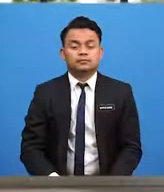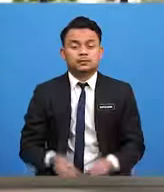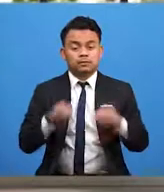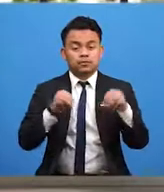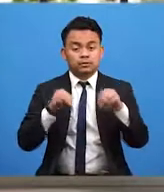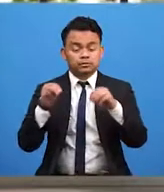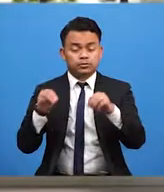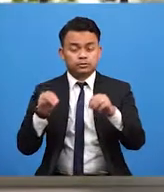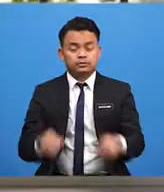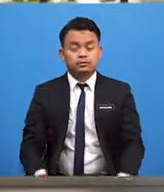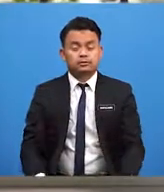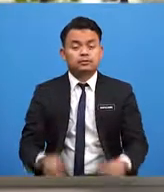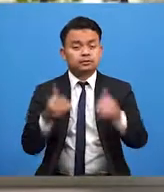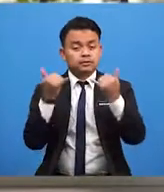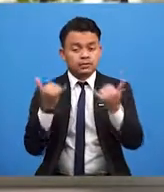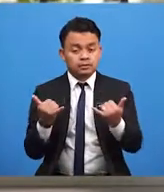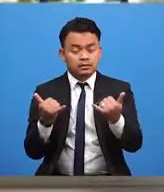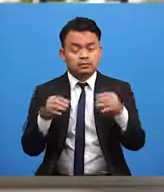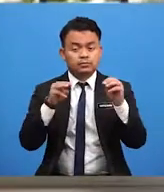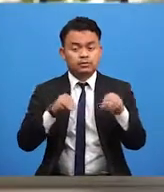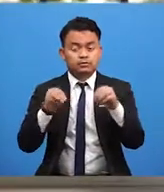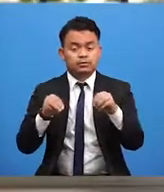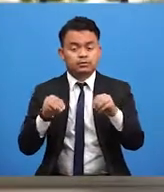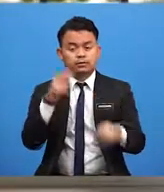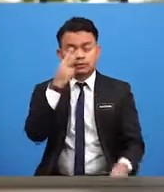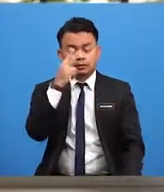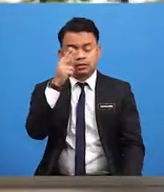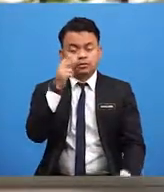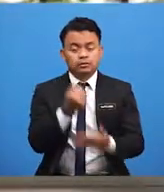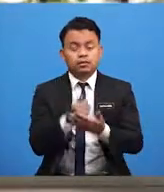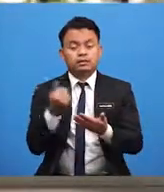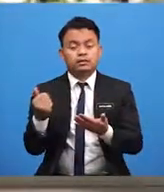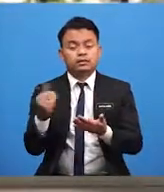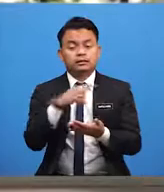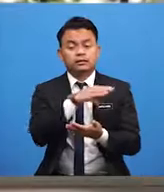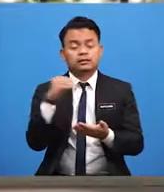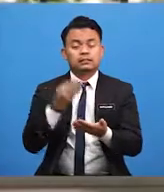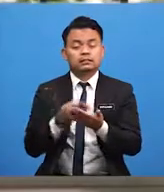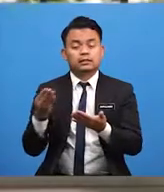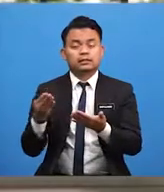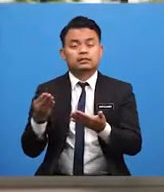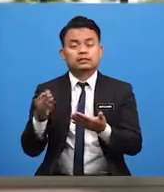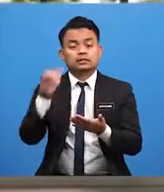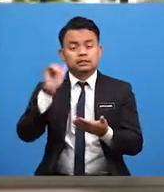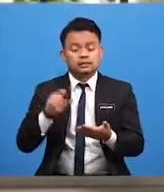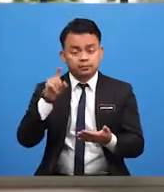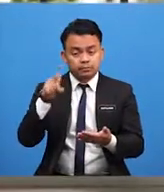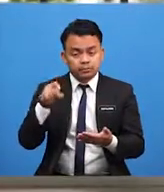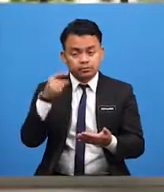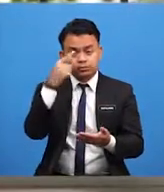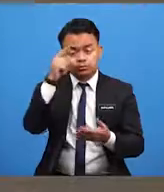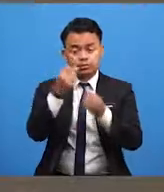murid-murid. Sekarang, murid-murid lihat alatan dan bahan-bahan yang diperlukan bagi menyediakan stok